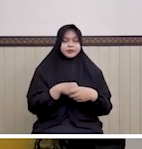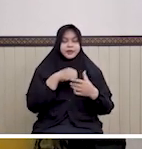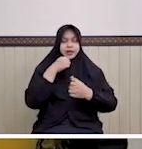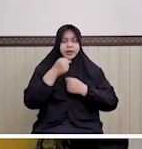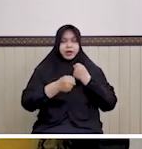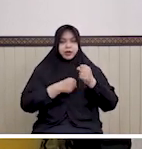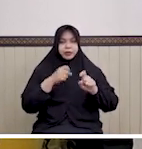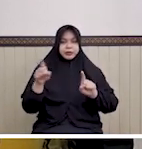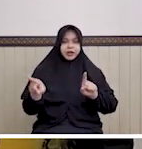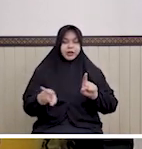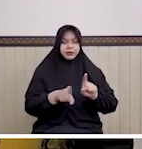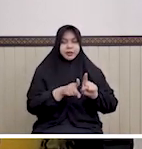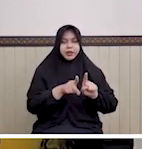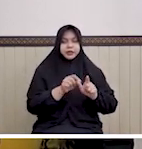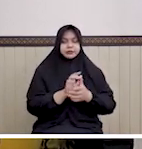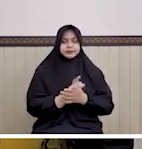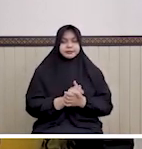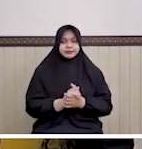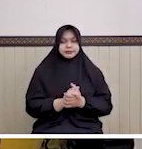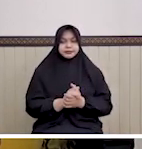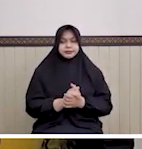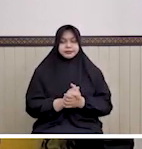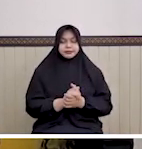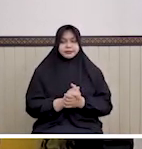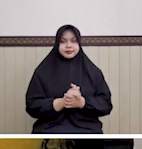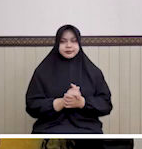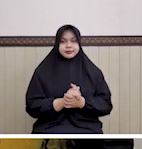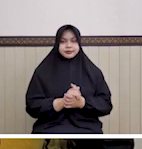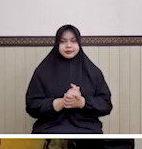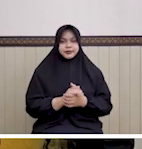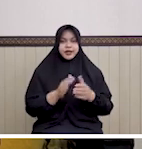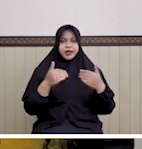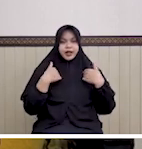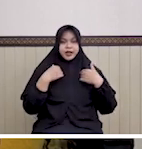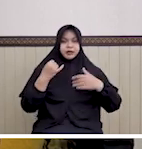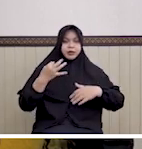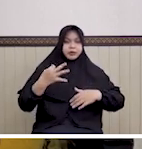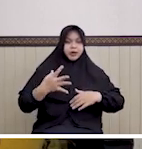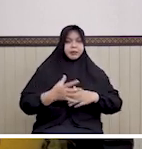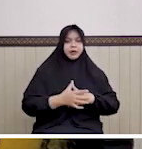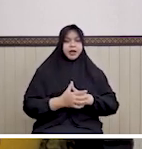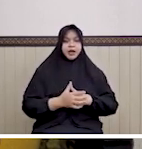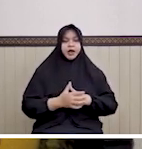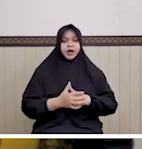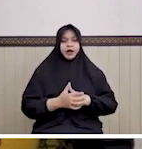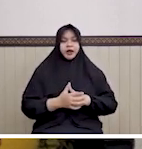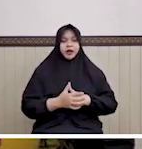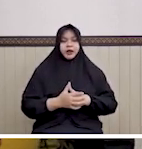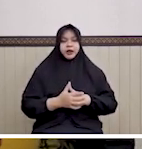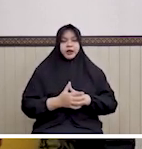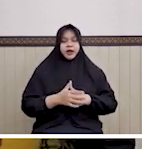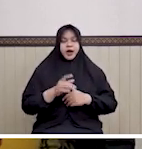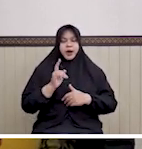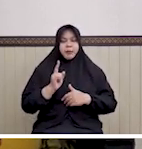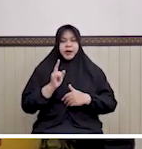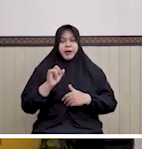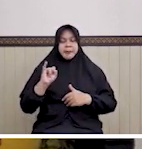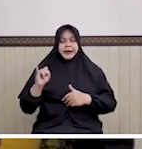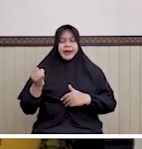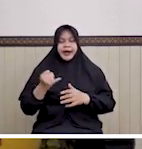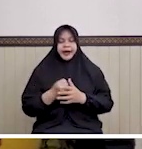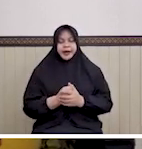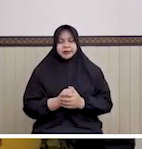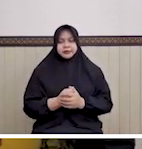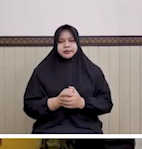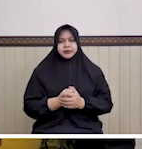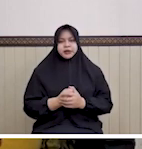melakukan pendampingan Eh ada beberapa hal yang memang menjadi